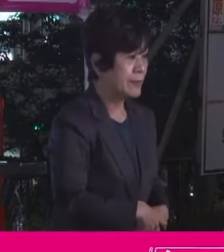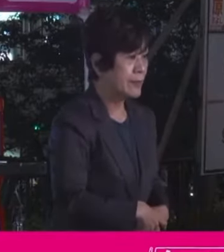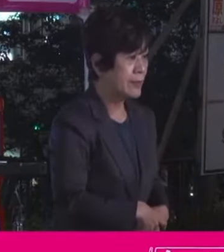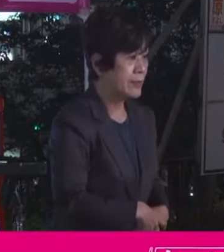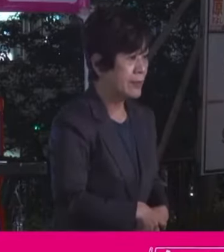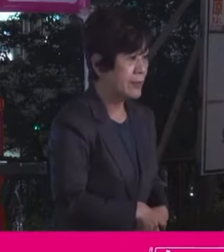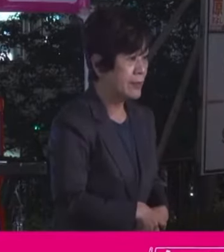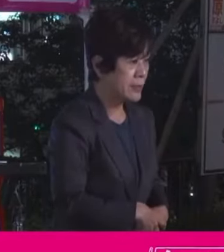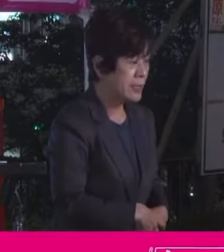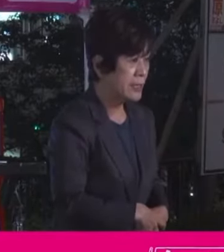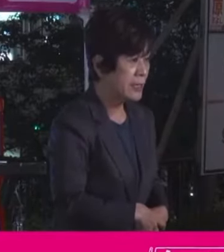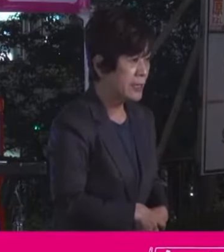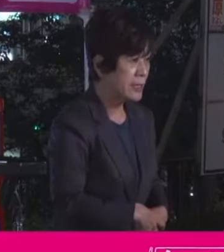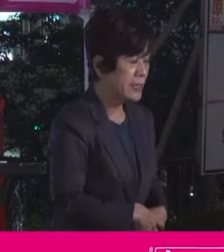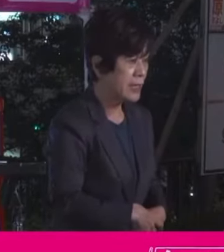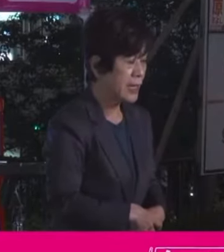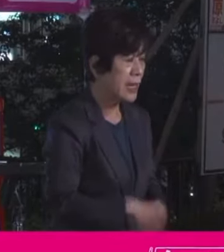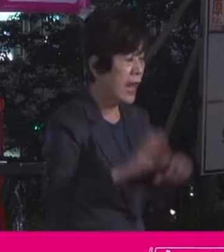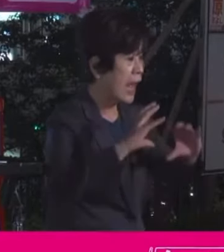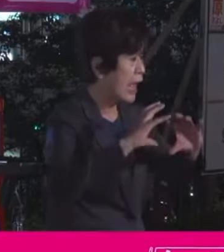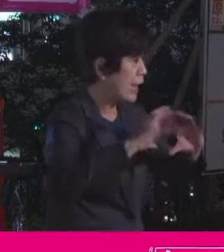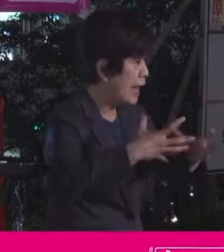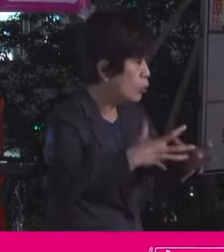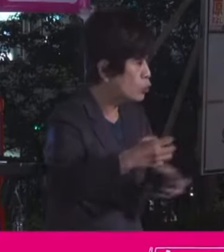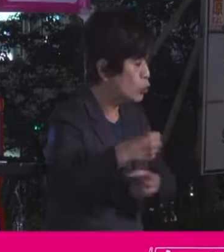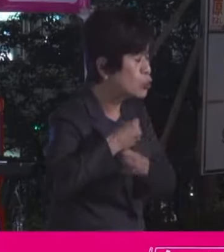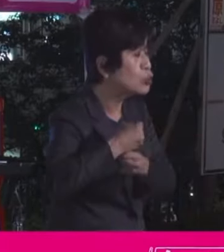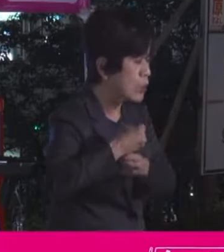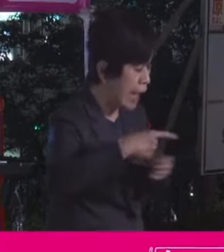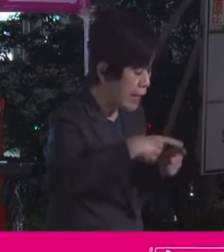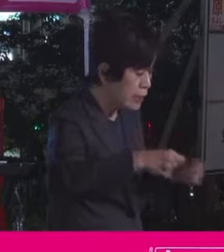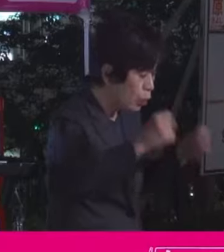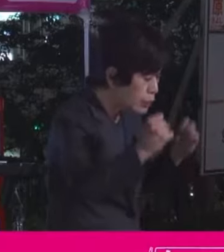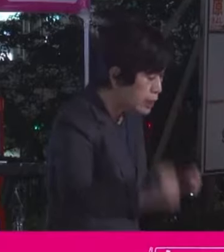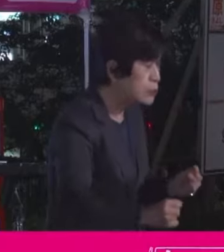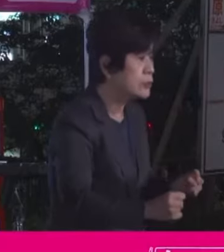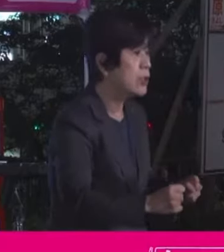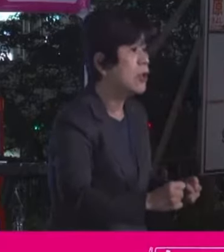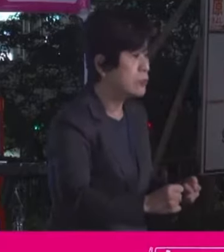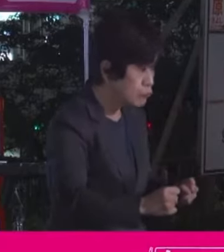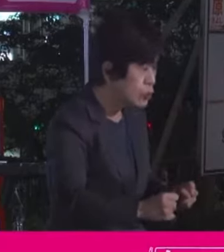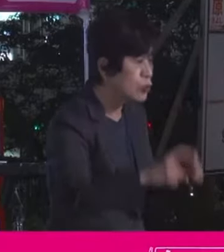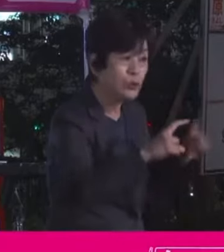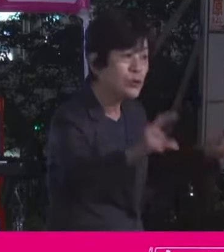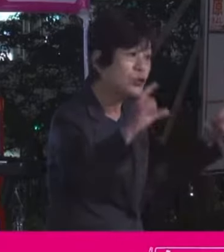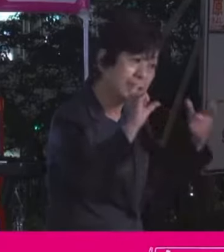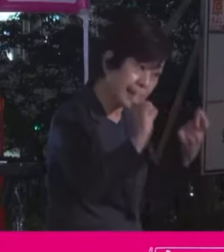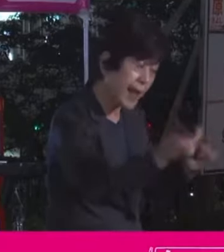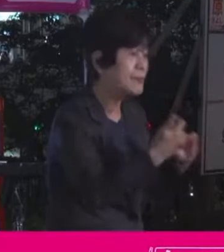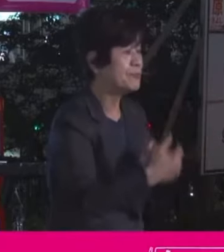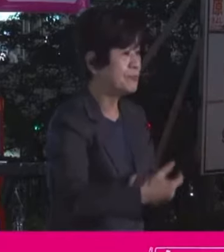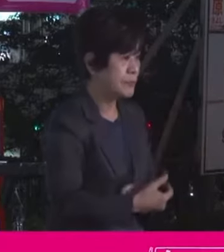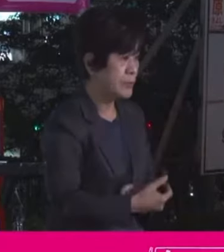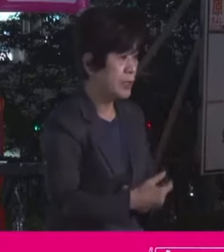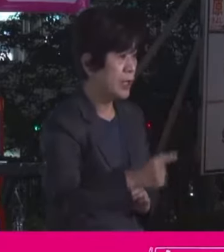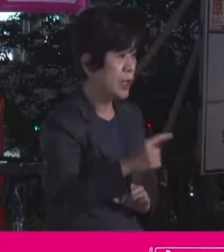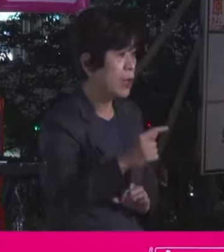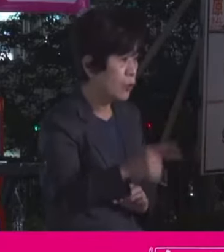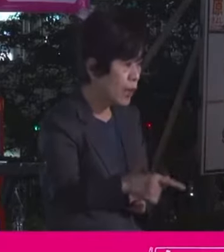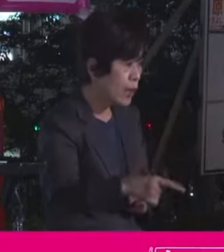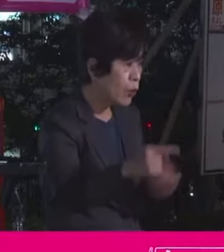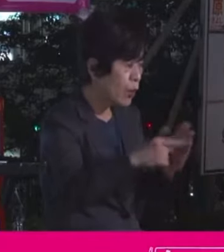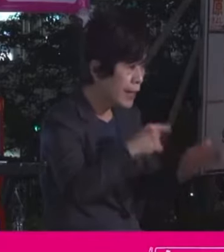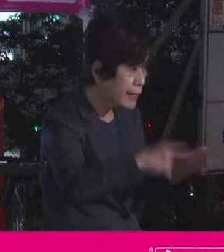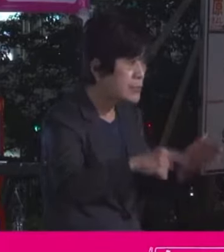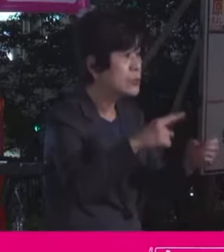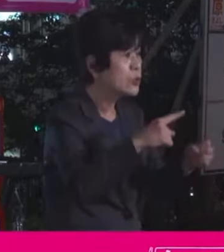外国軍がいることは異常事態なんですだからその異常事態を収めるために地